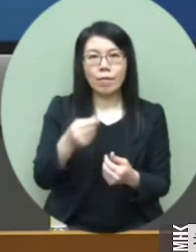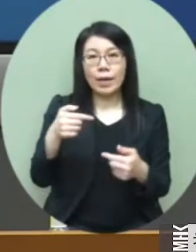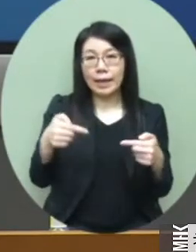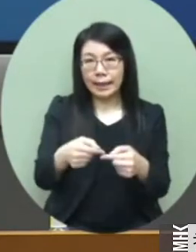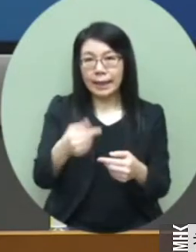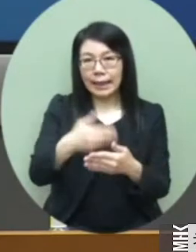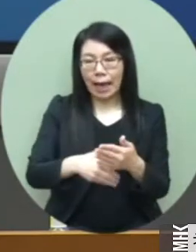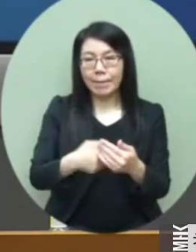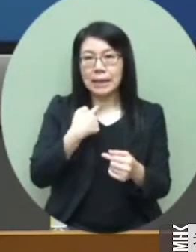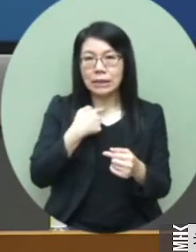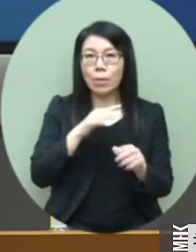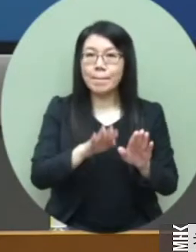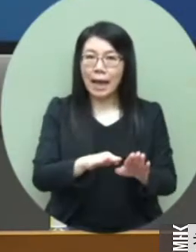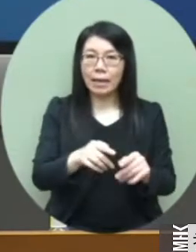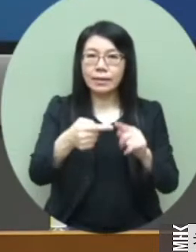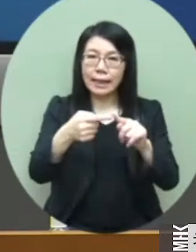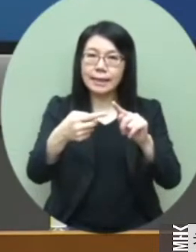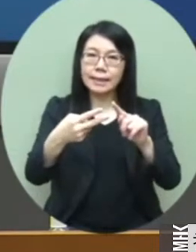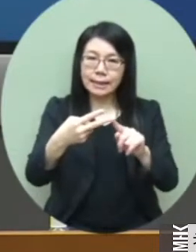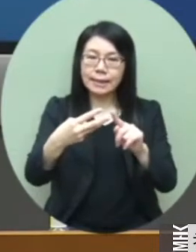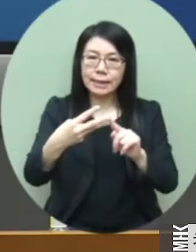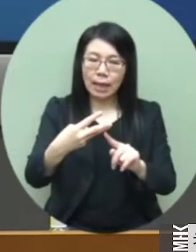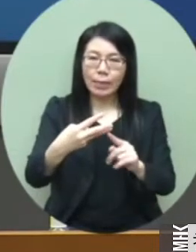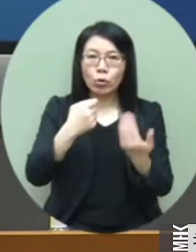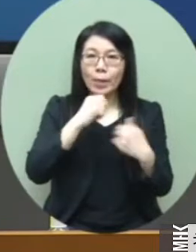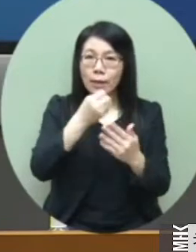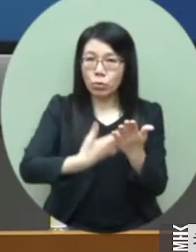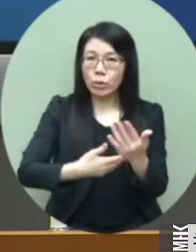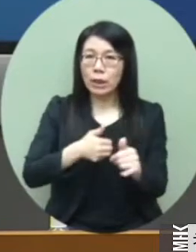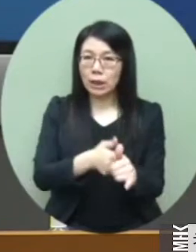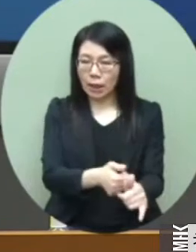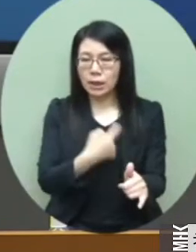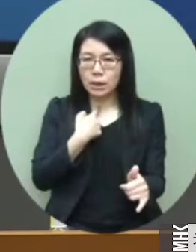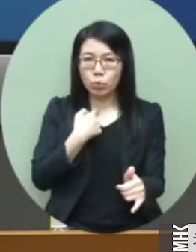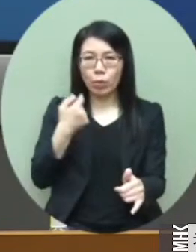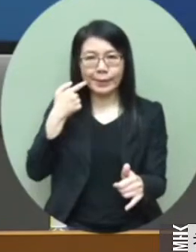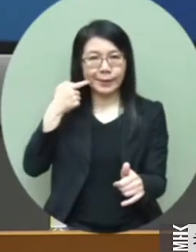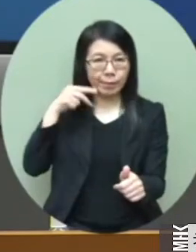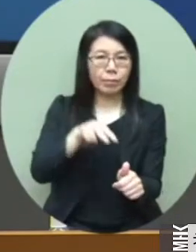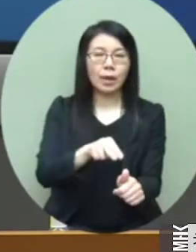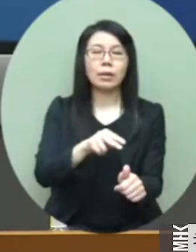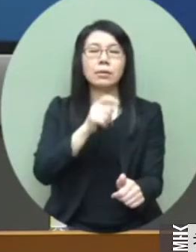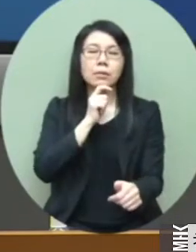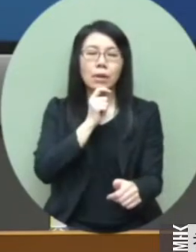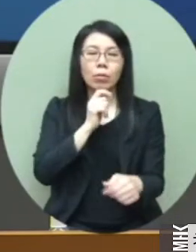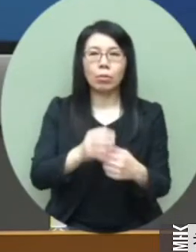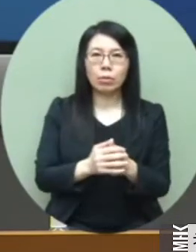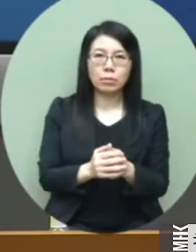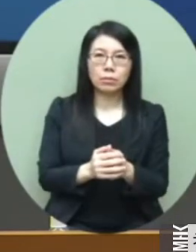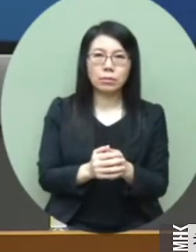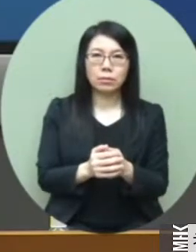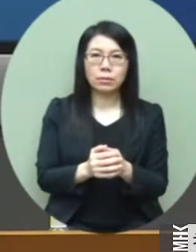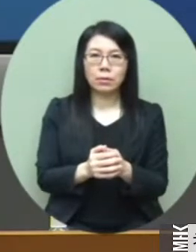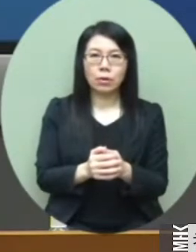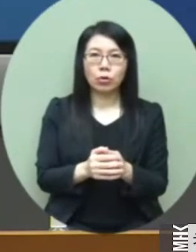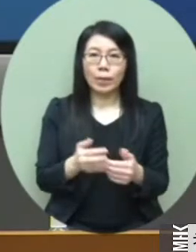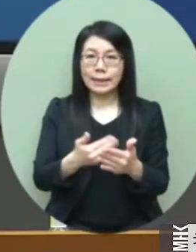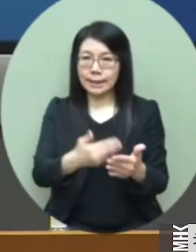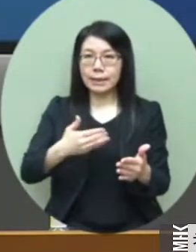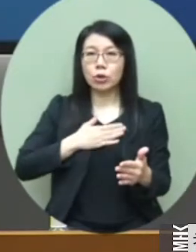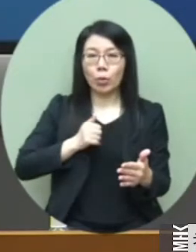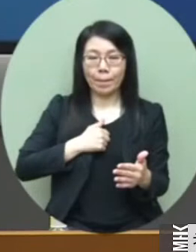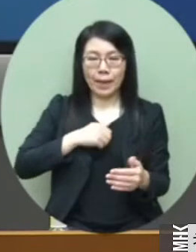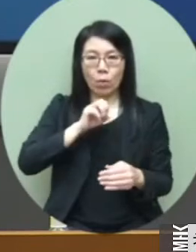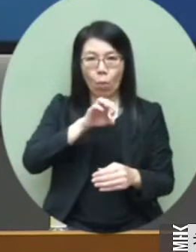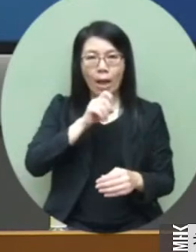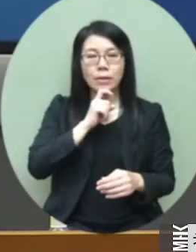有序，第二咧係有條件，第三咧係有監察同埋咧係有預案。